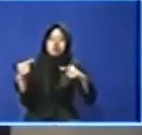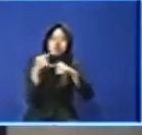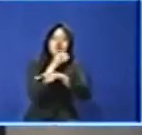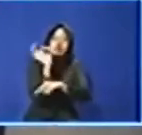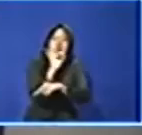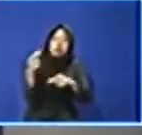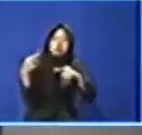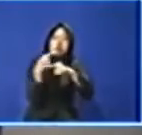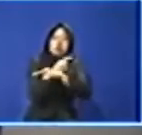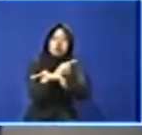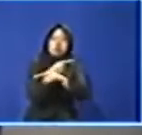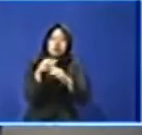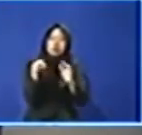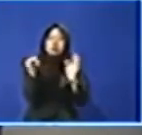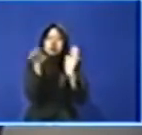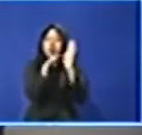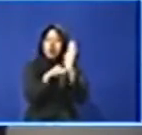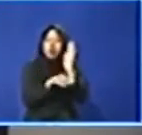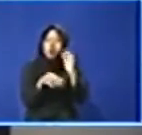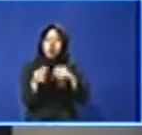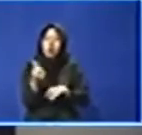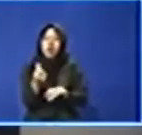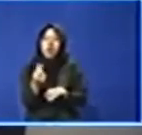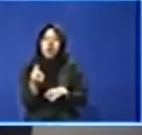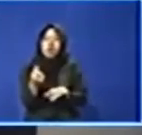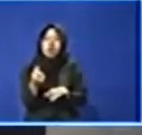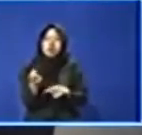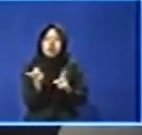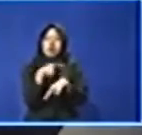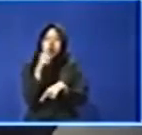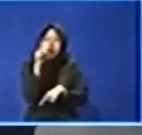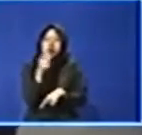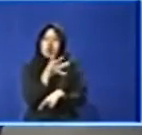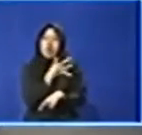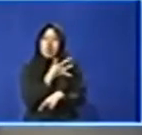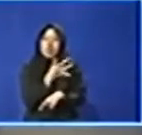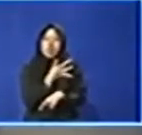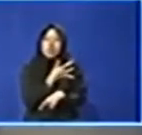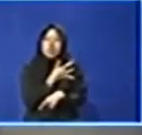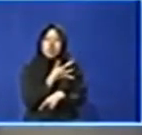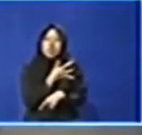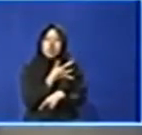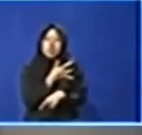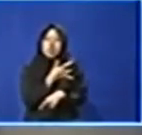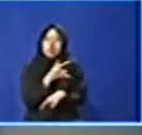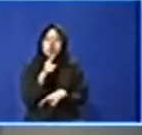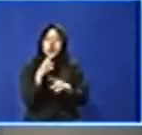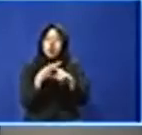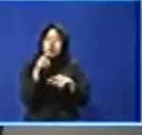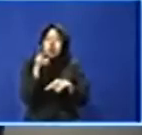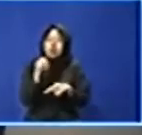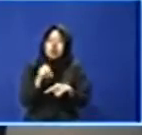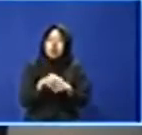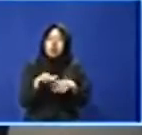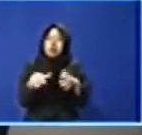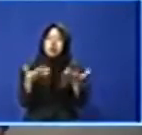kelola keuangan yang ada di laut makanya kita sangat hati-hati dalam hal ini karena sekali lagi dalam